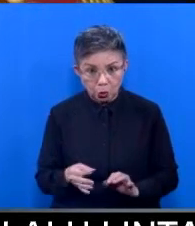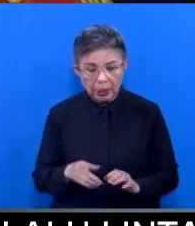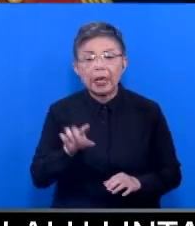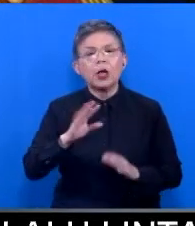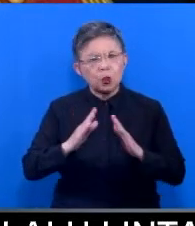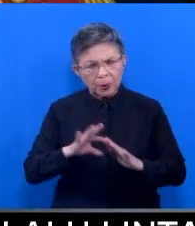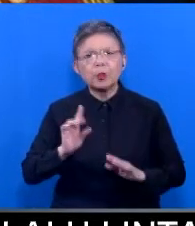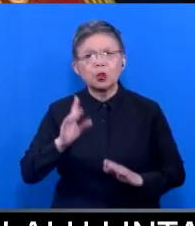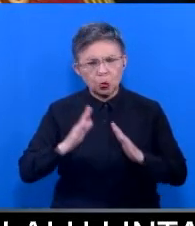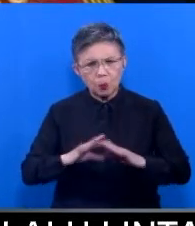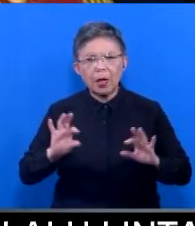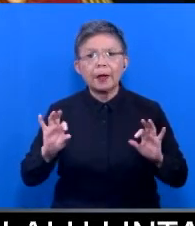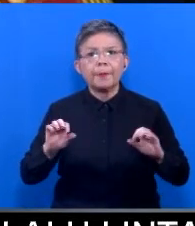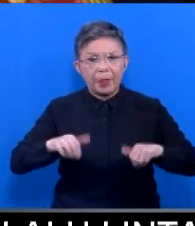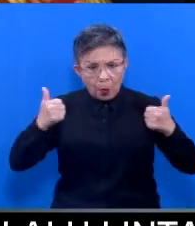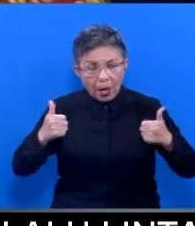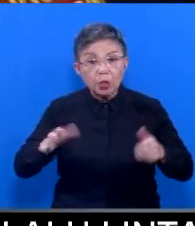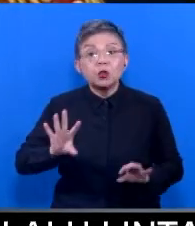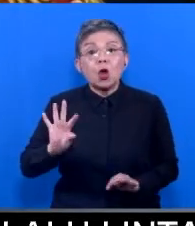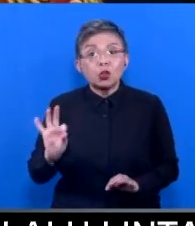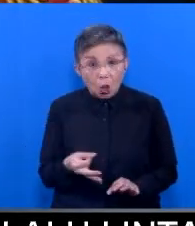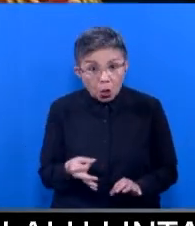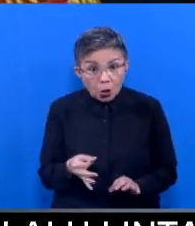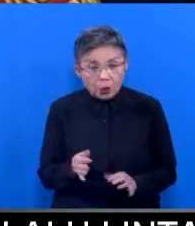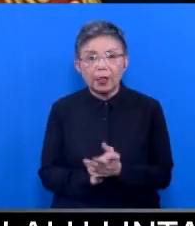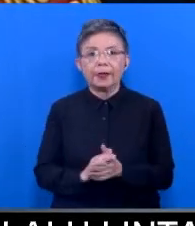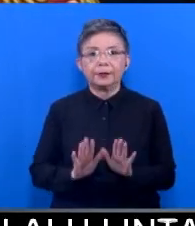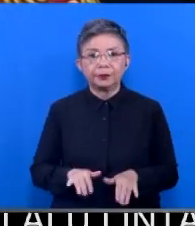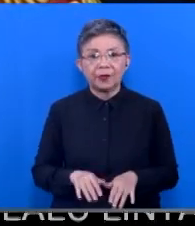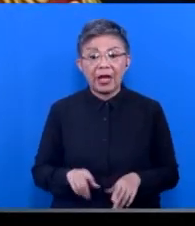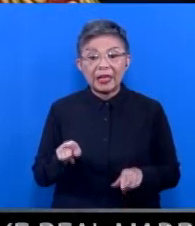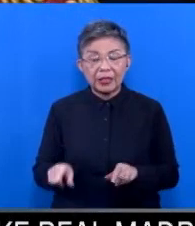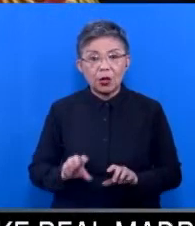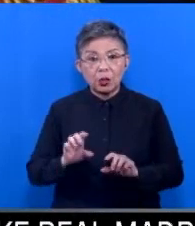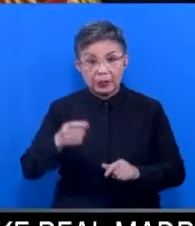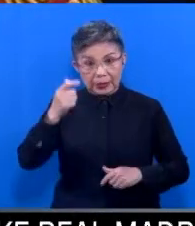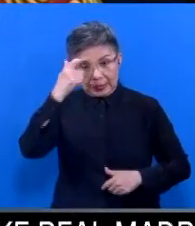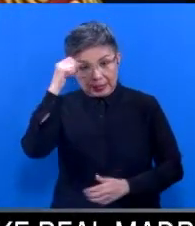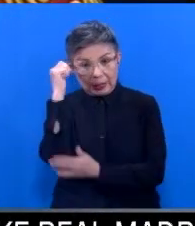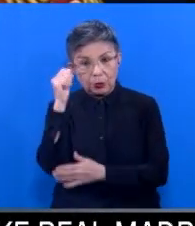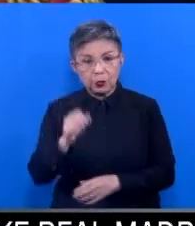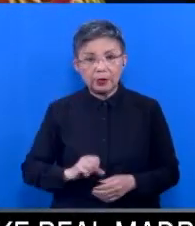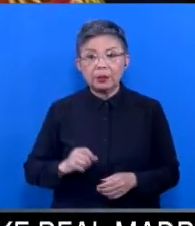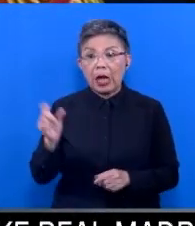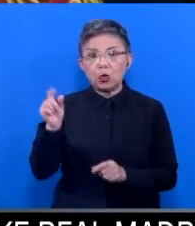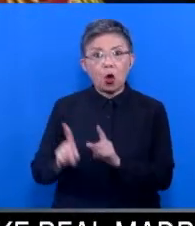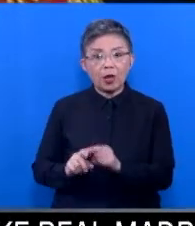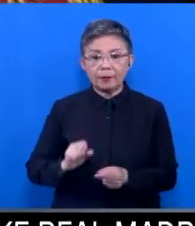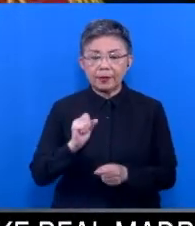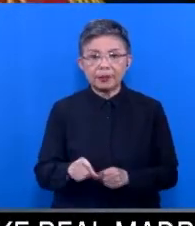mewah dan rumah kosong. Tiga sebagai kuli diupah 150 per